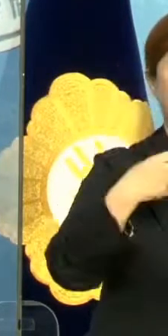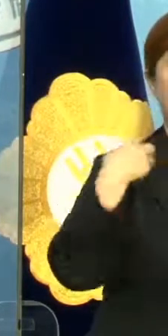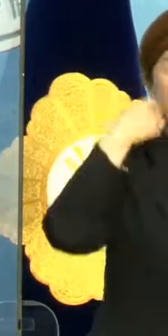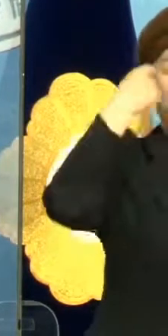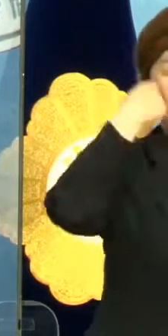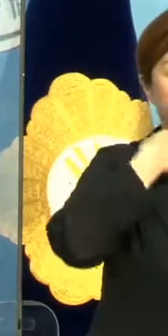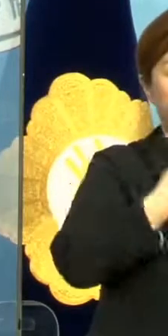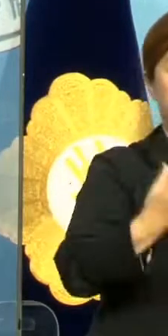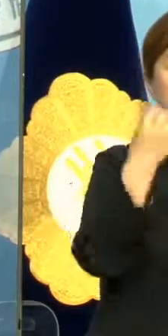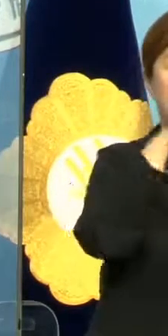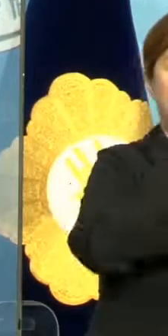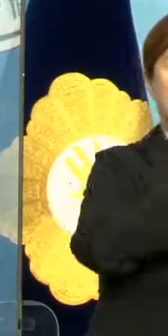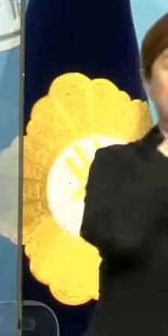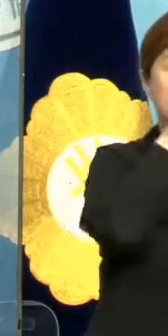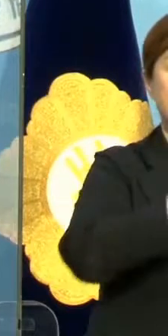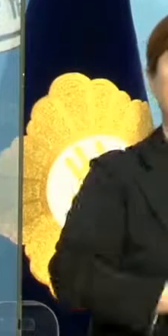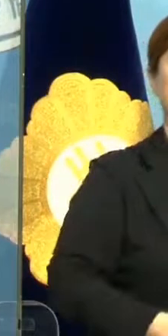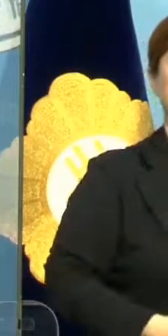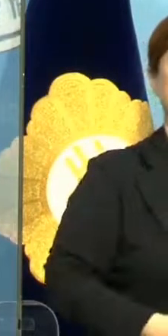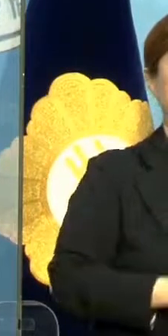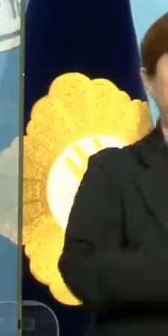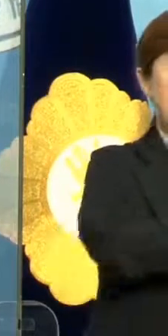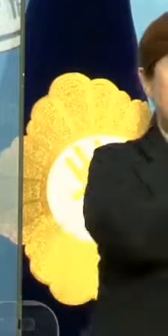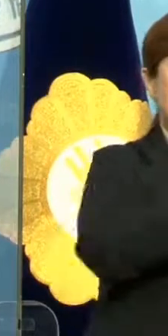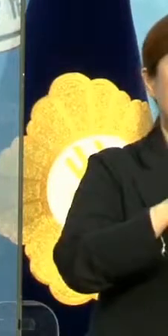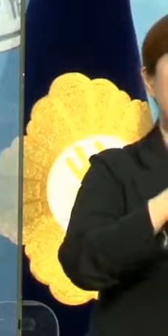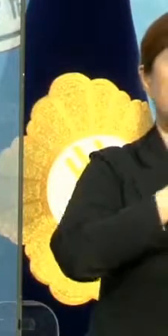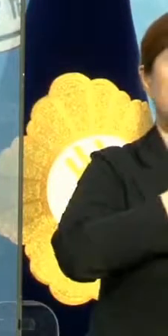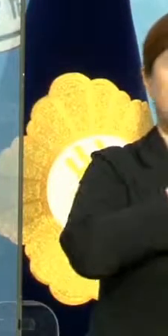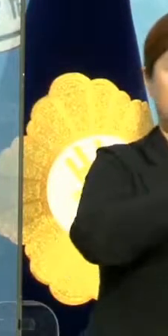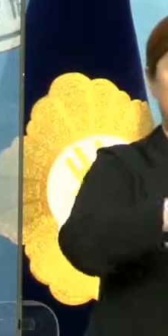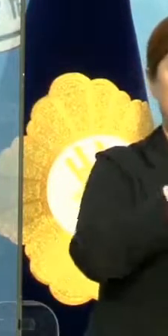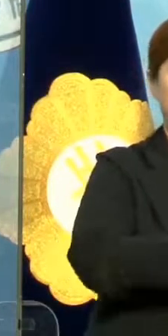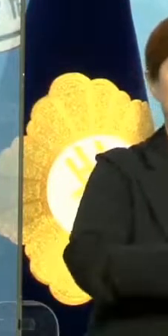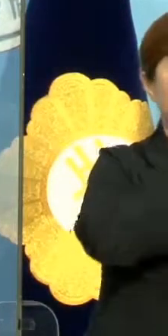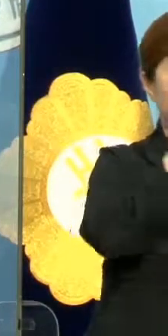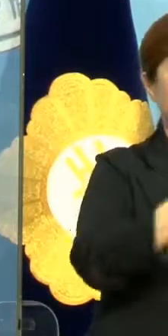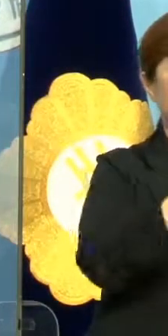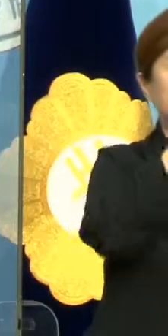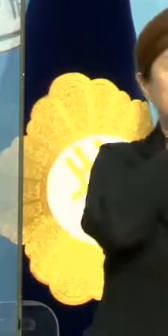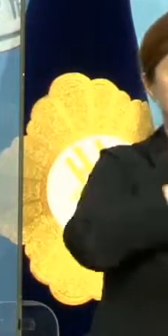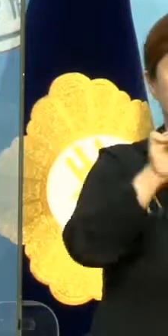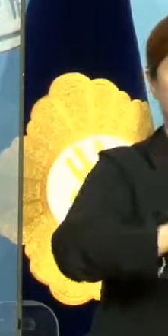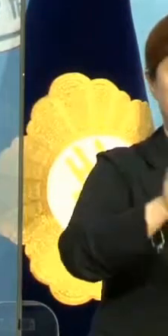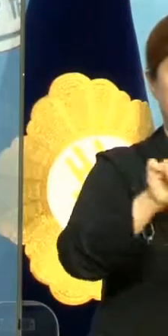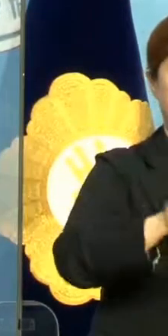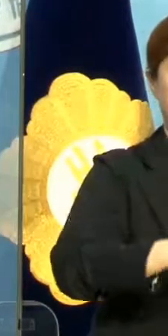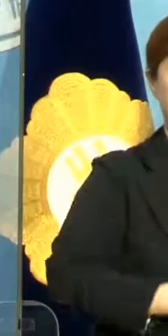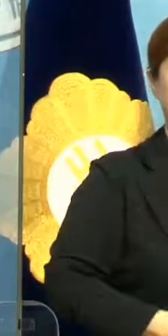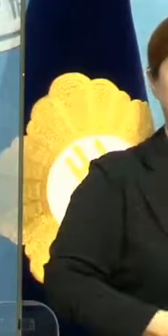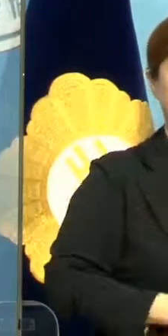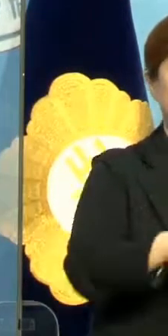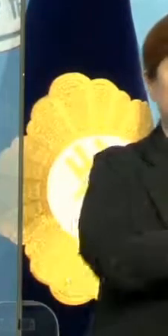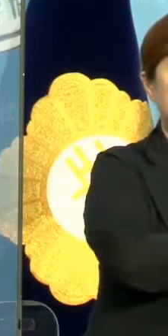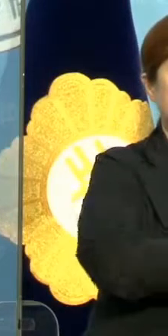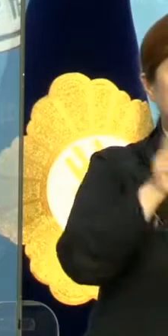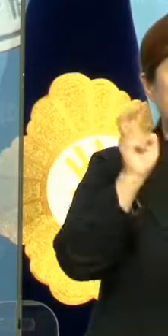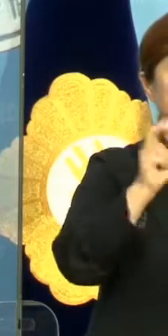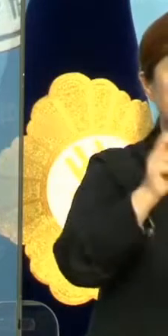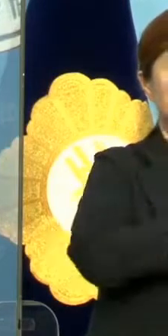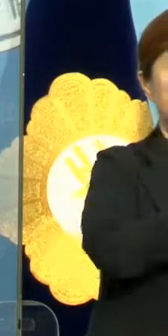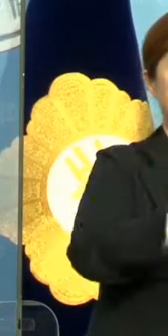녹아 있습니다 코로나 1구 위기 속에서 모두가 힘든 상황입니다 특히 사업체를